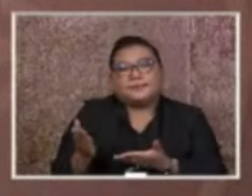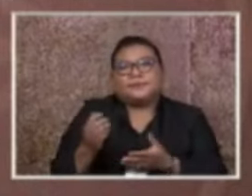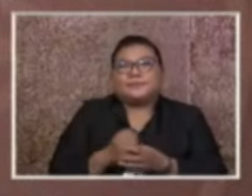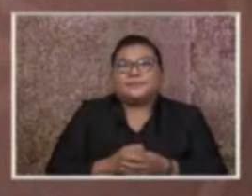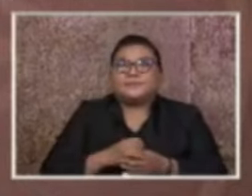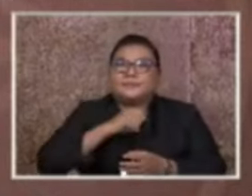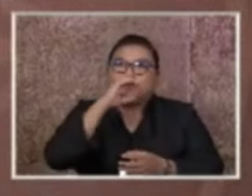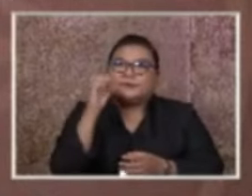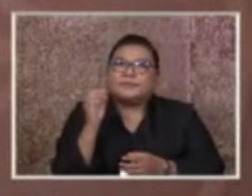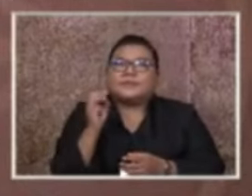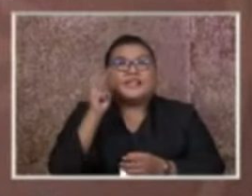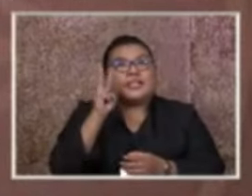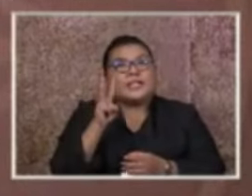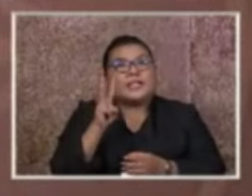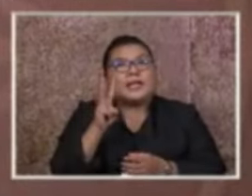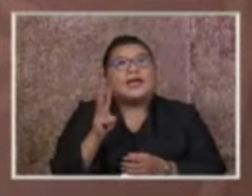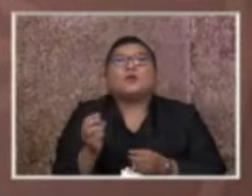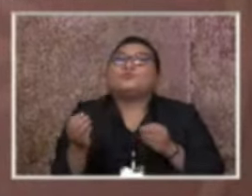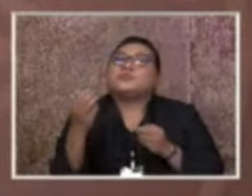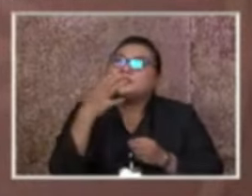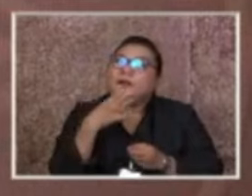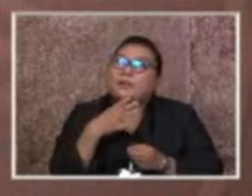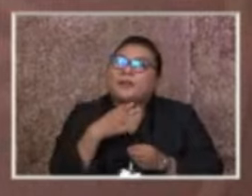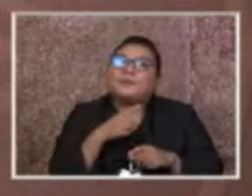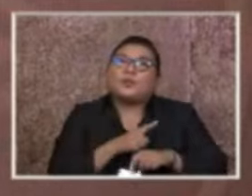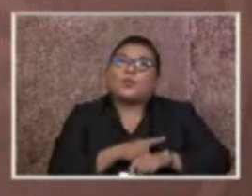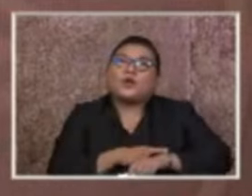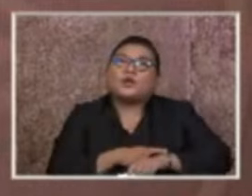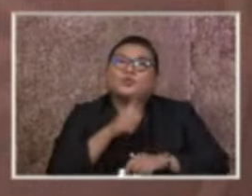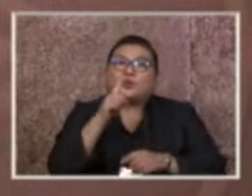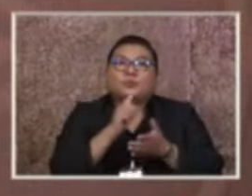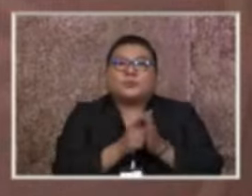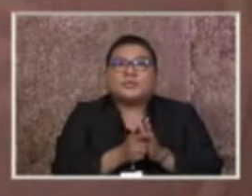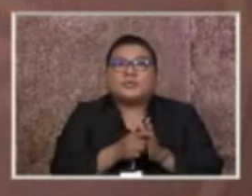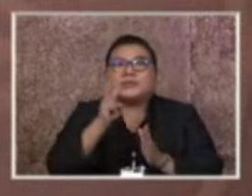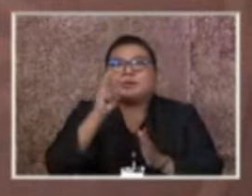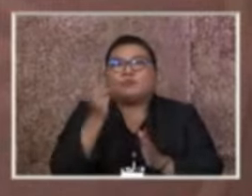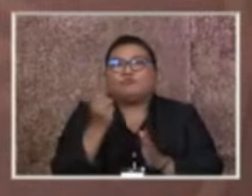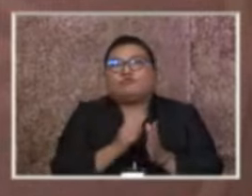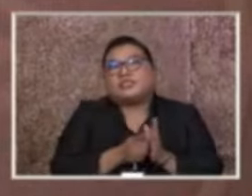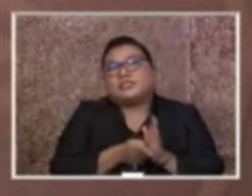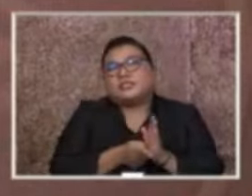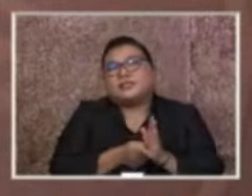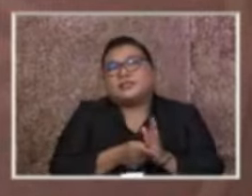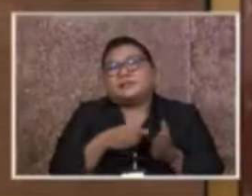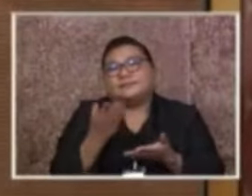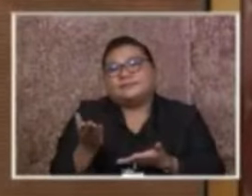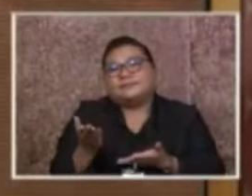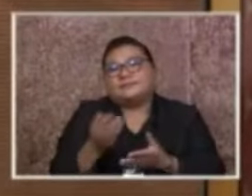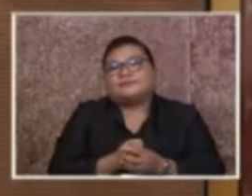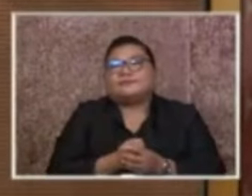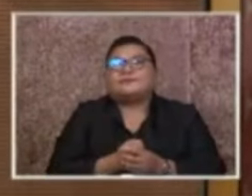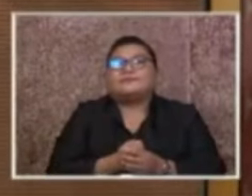Pasangan calon nomor urut 3 untuk menjawab waktu menjawab 1 menit 30 detik dimulai saat berbicara kami